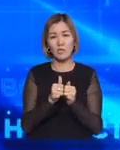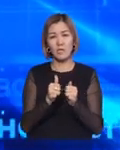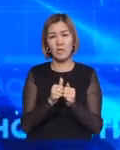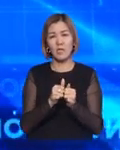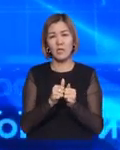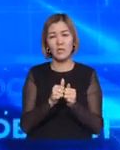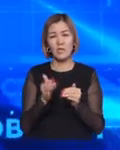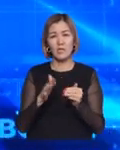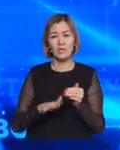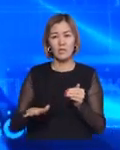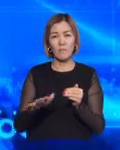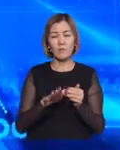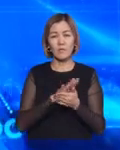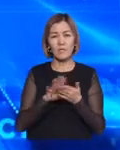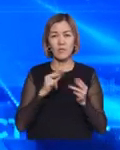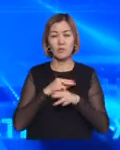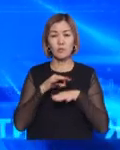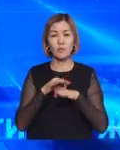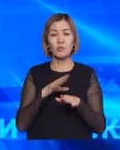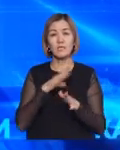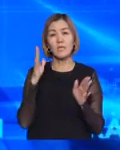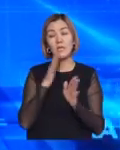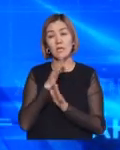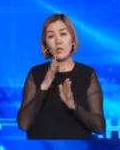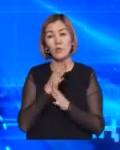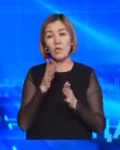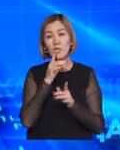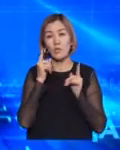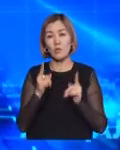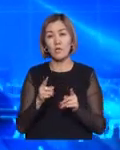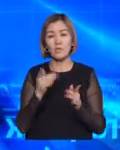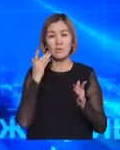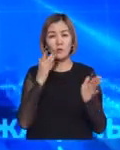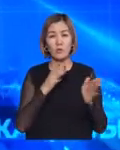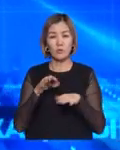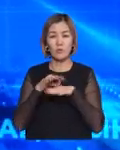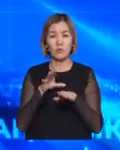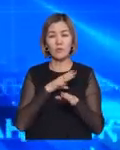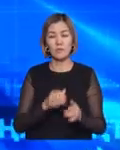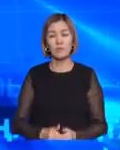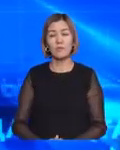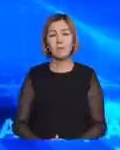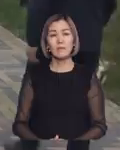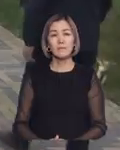Өмірұзақ ықшам ауданында да тазалық жұмыстары жүргізілді. Экологиялық науқан ауданда тұрақты түрде өткізіліп жатыр.